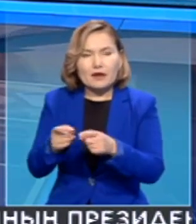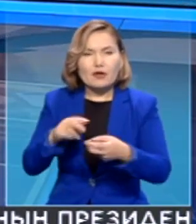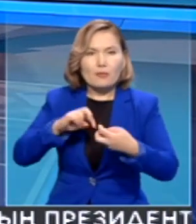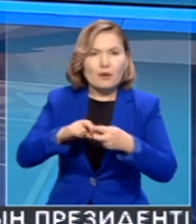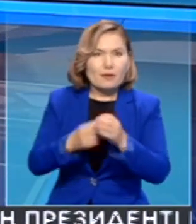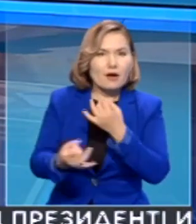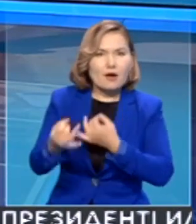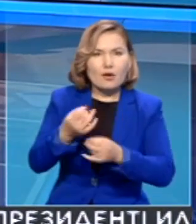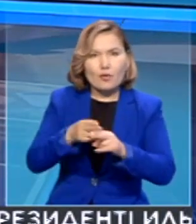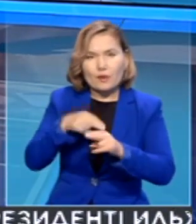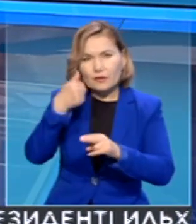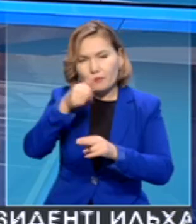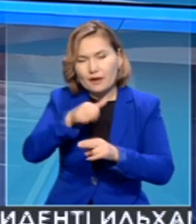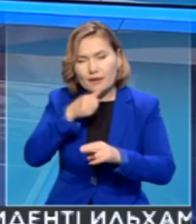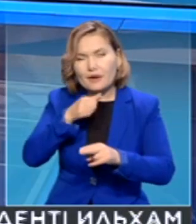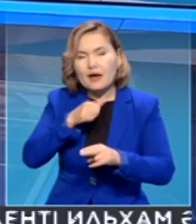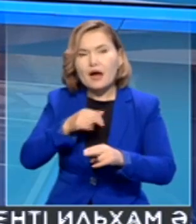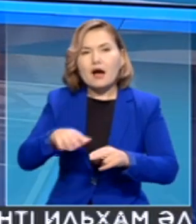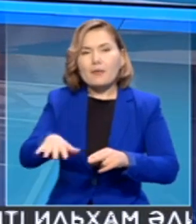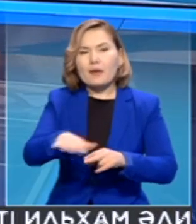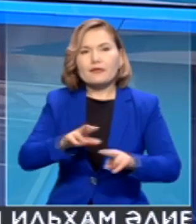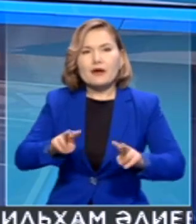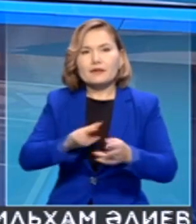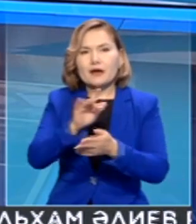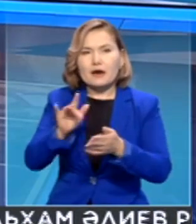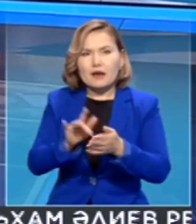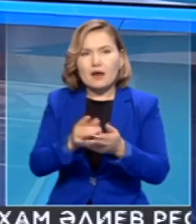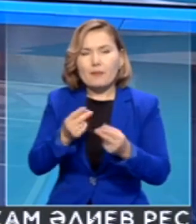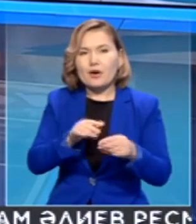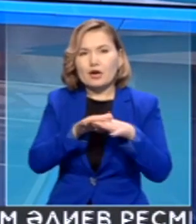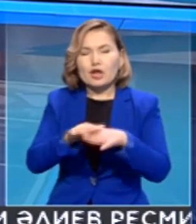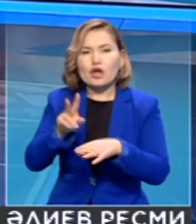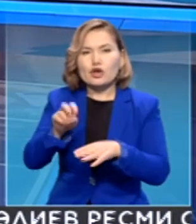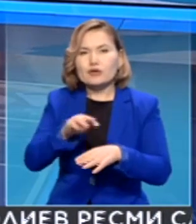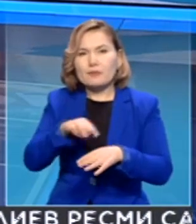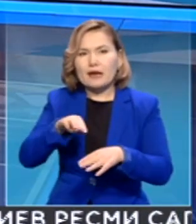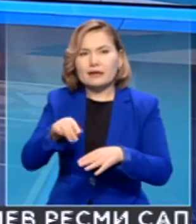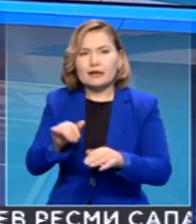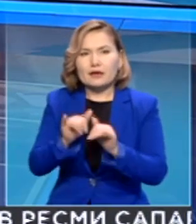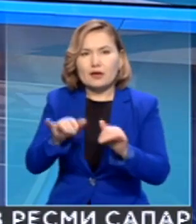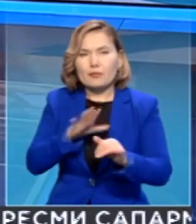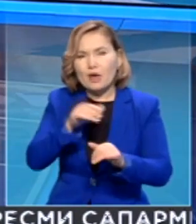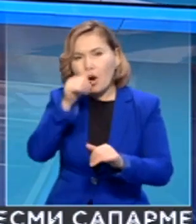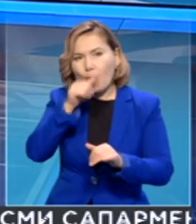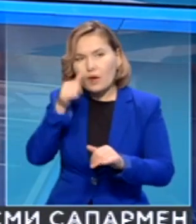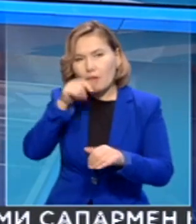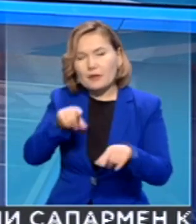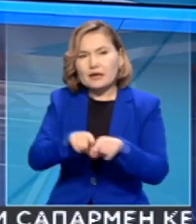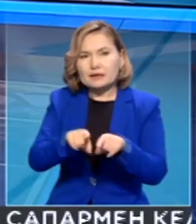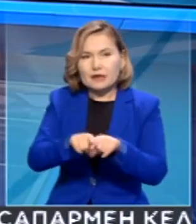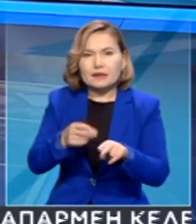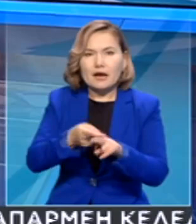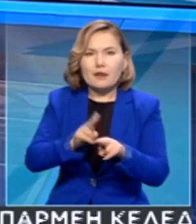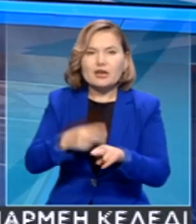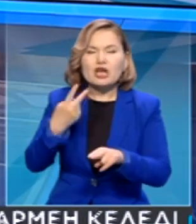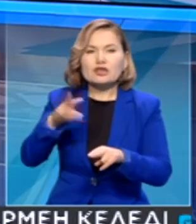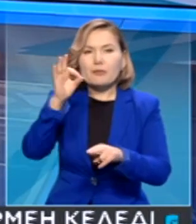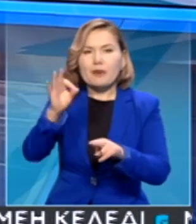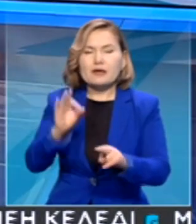берілді. Биылдың өзінде қалаға салынған инвестиция көлемі 200 миллиард теңгеге жеткен. Бұл өткен жылдың осы кезеңімен